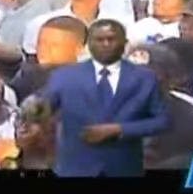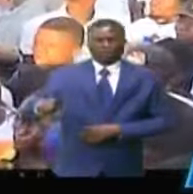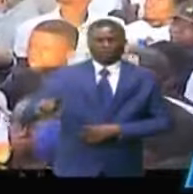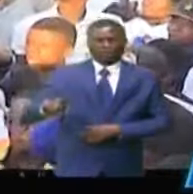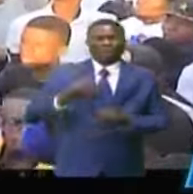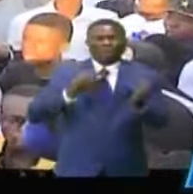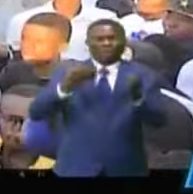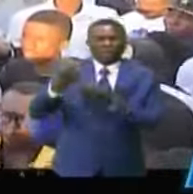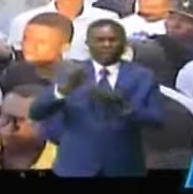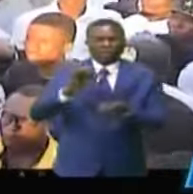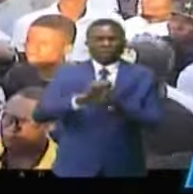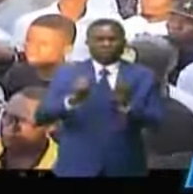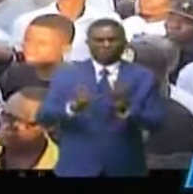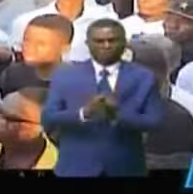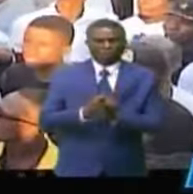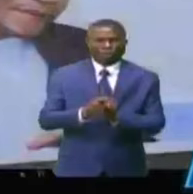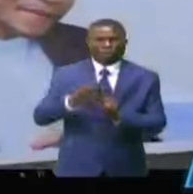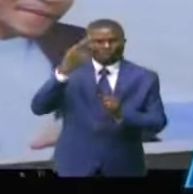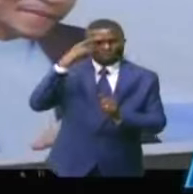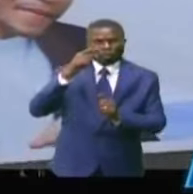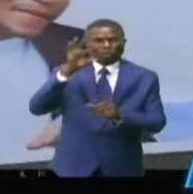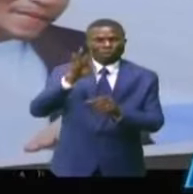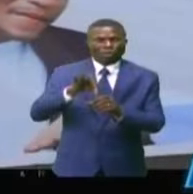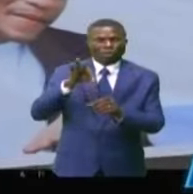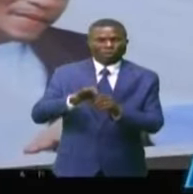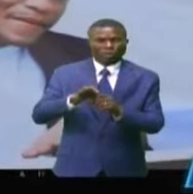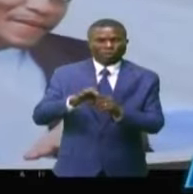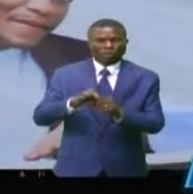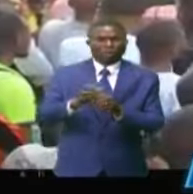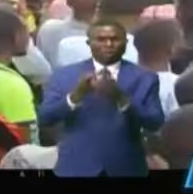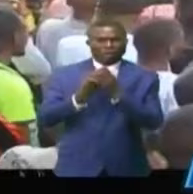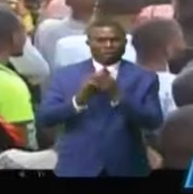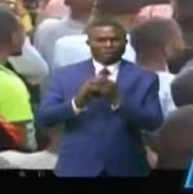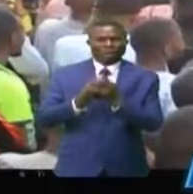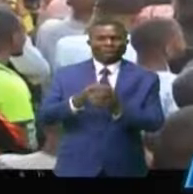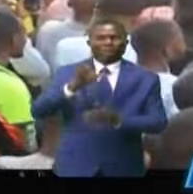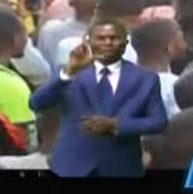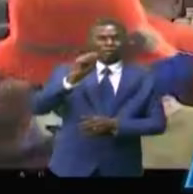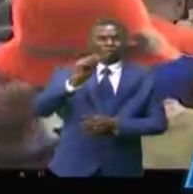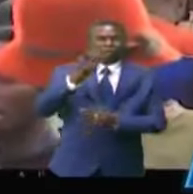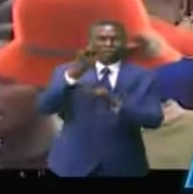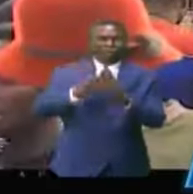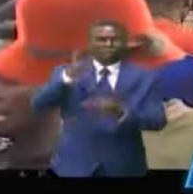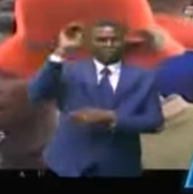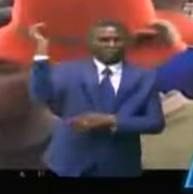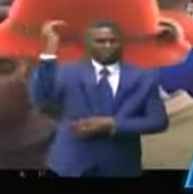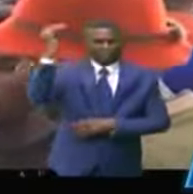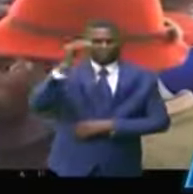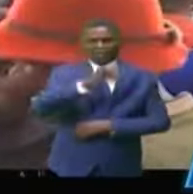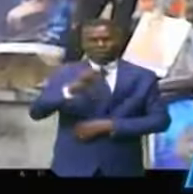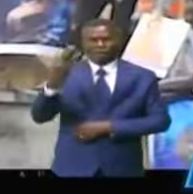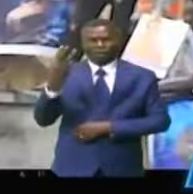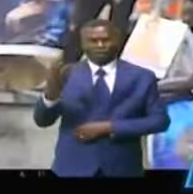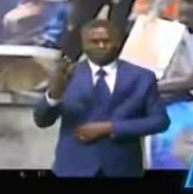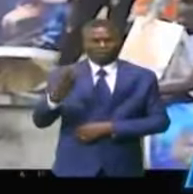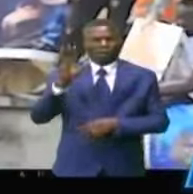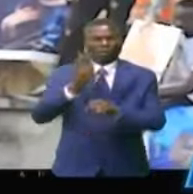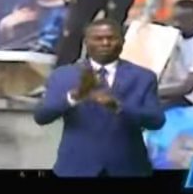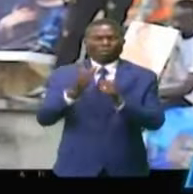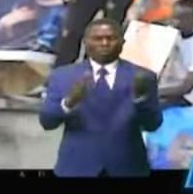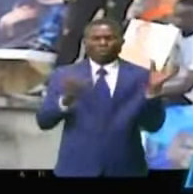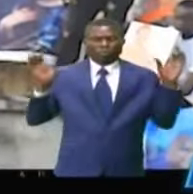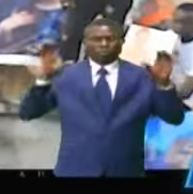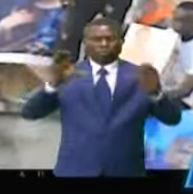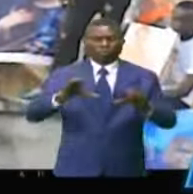mettre en ordre de bataille pour les hostilités électorales de ce 20 décembre 2023. Vu la mobilisation observée autour